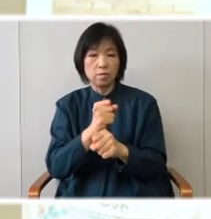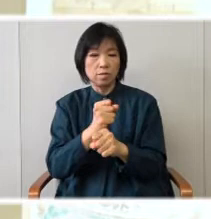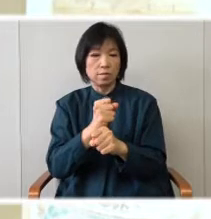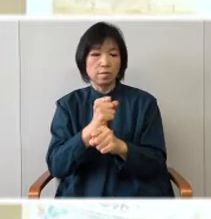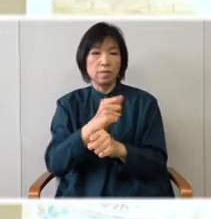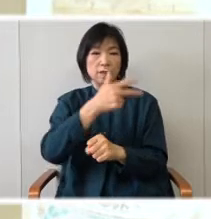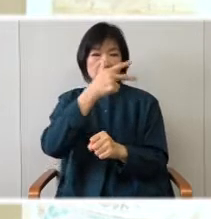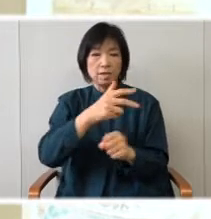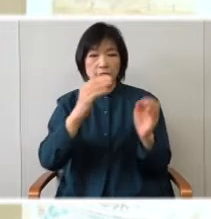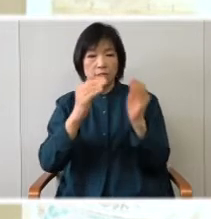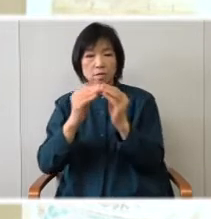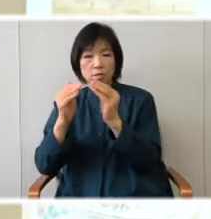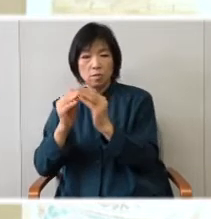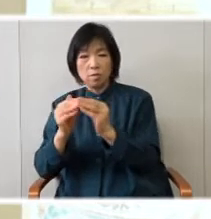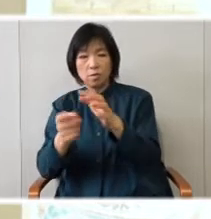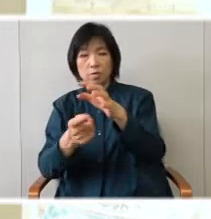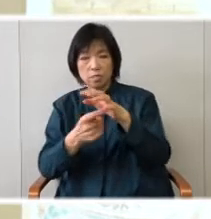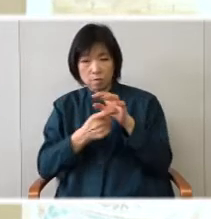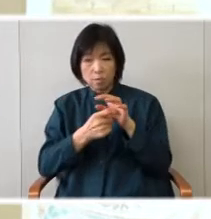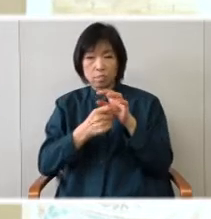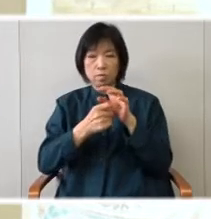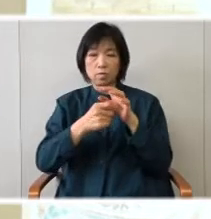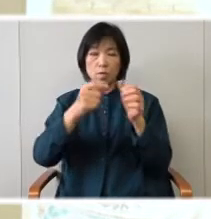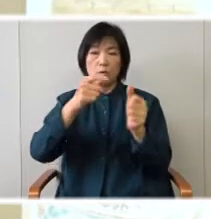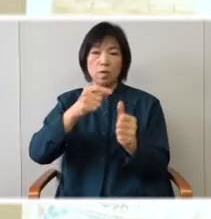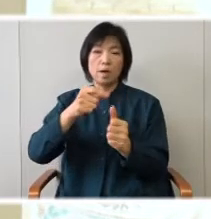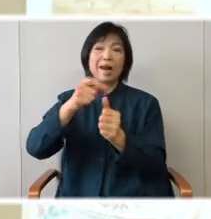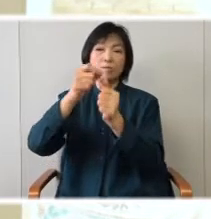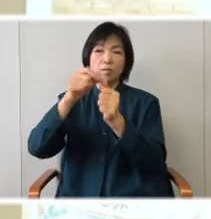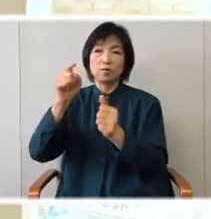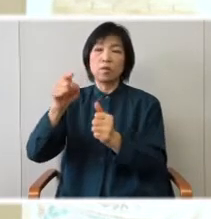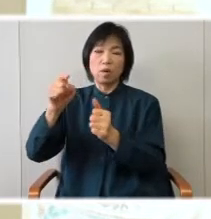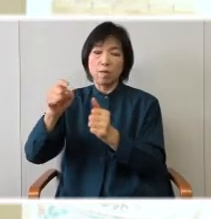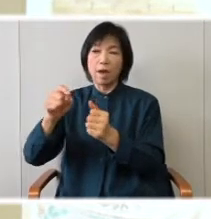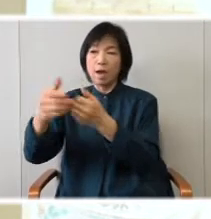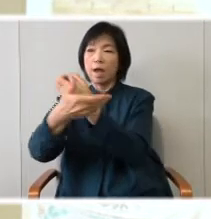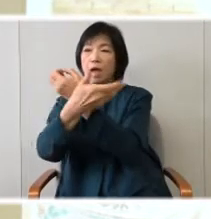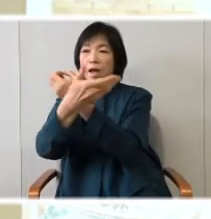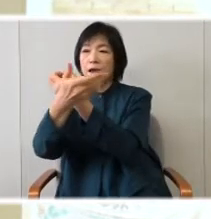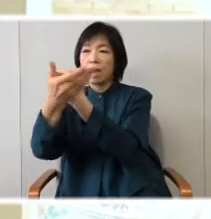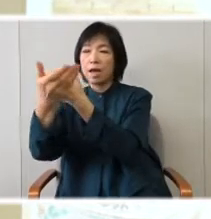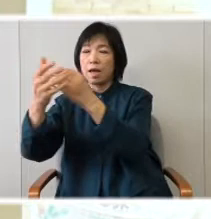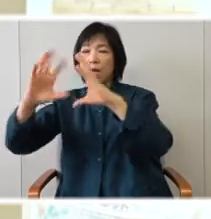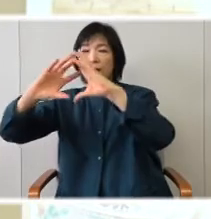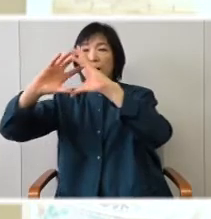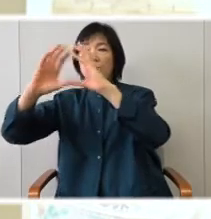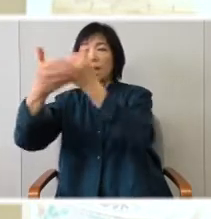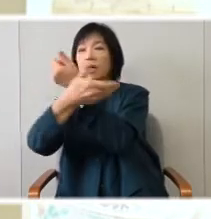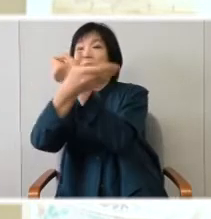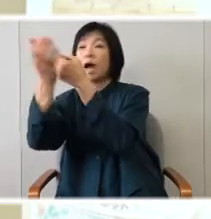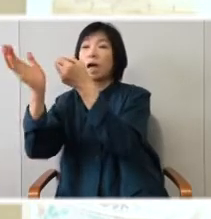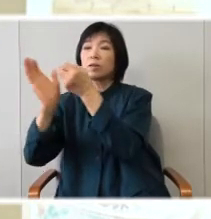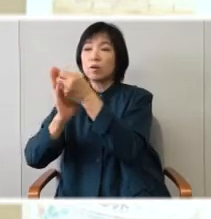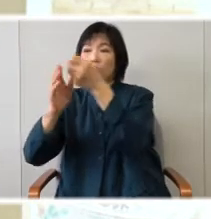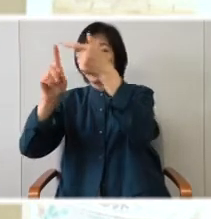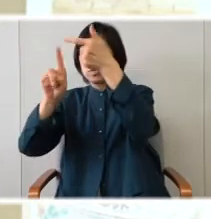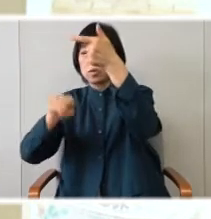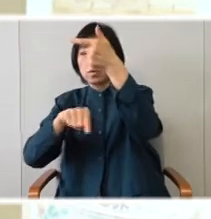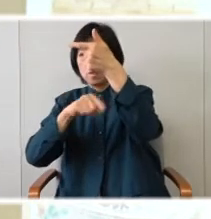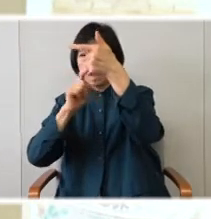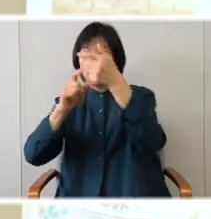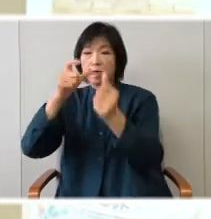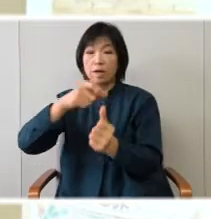まあ、選んで、これはの選ぶのは環境省でありますが、全国で5、6カ所の